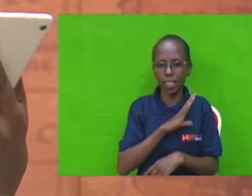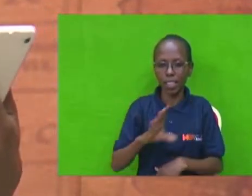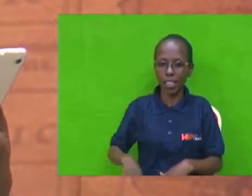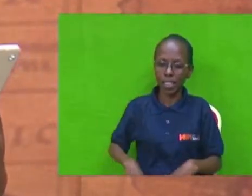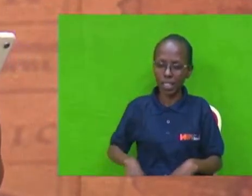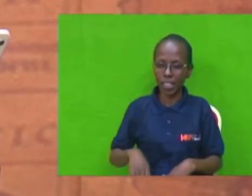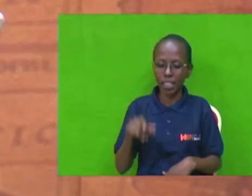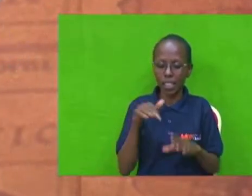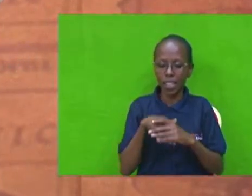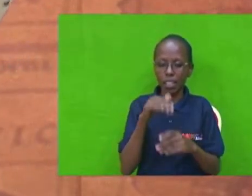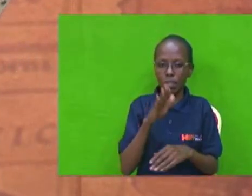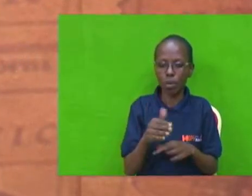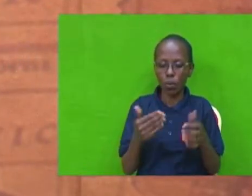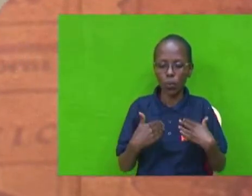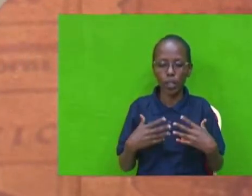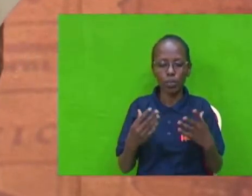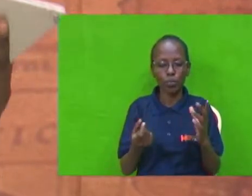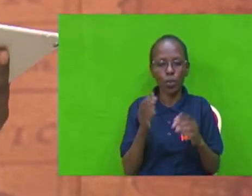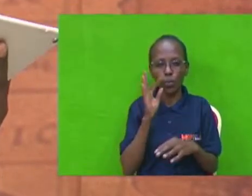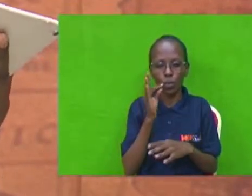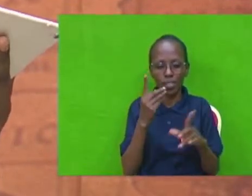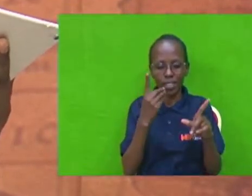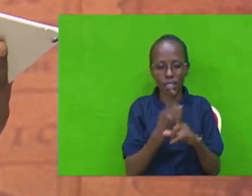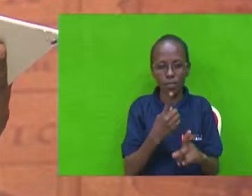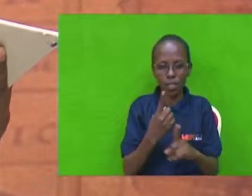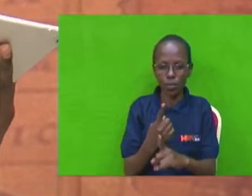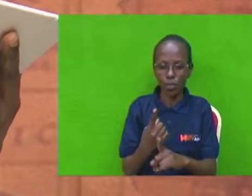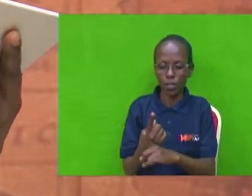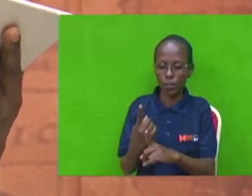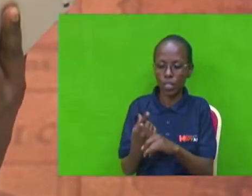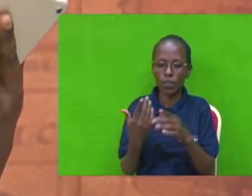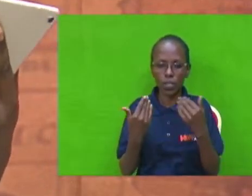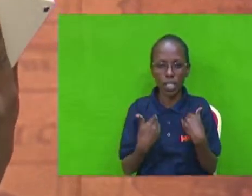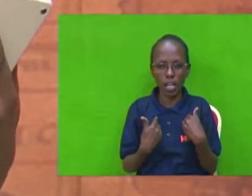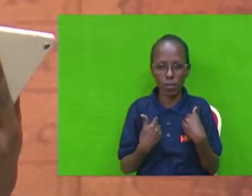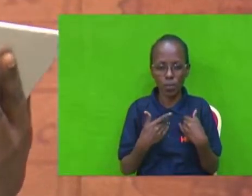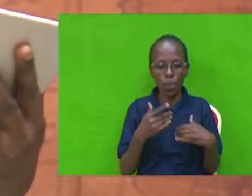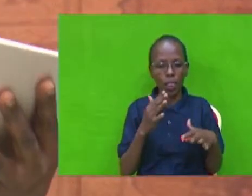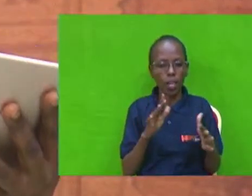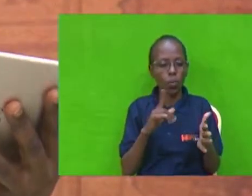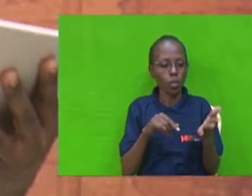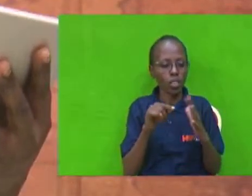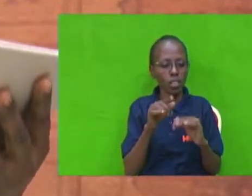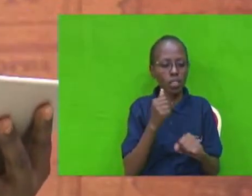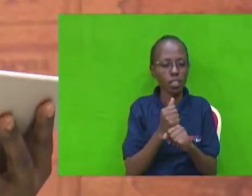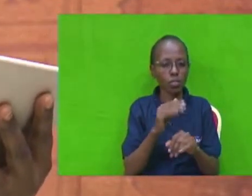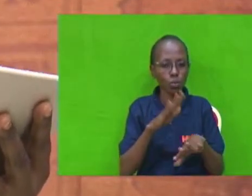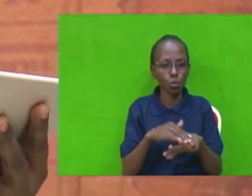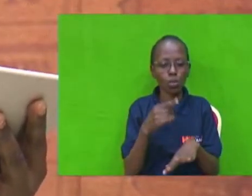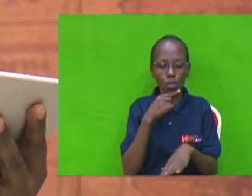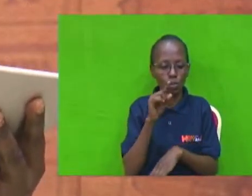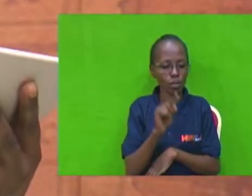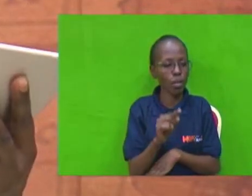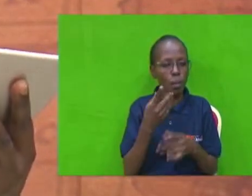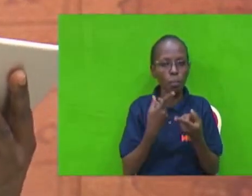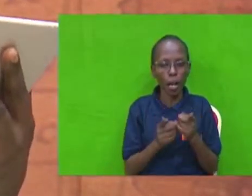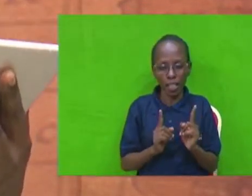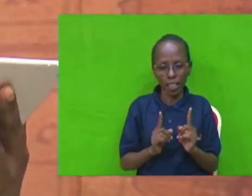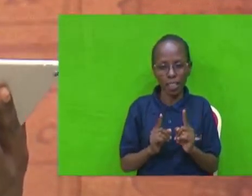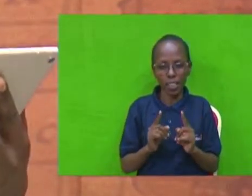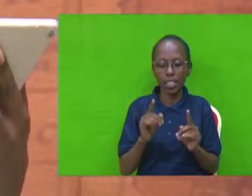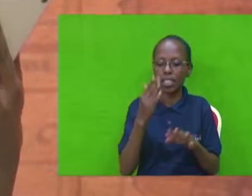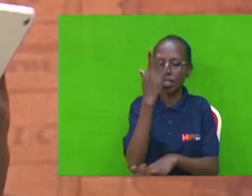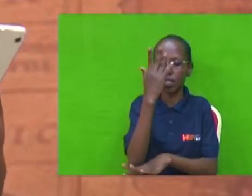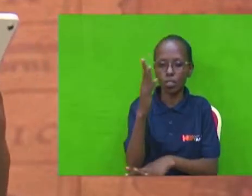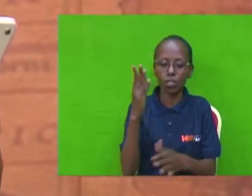ndani yake pia kunatokana matunda tofauti. Unaona? Kumbe mambo anayotenda mazuri si yeye. Ni mti wa